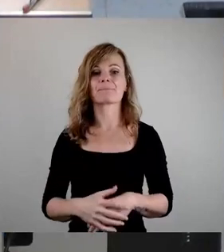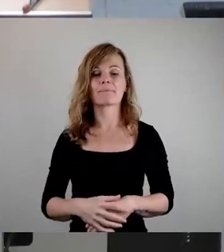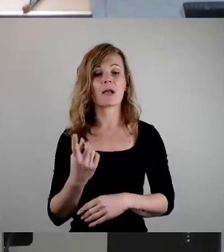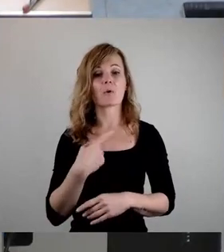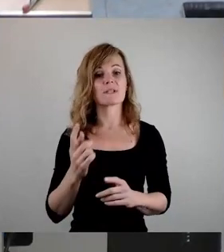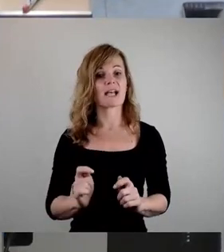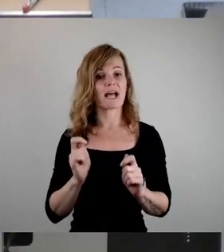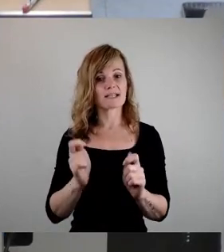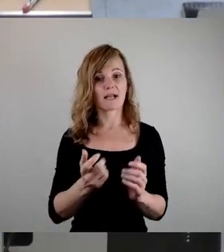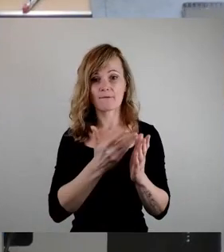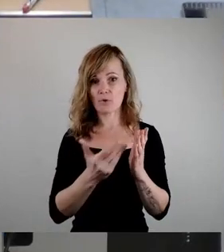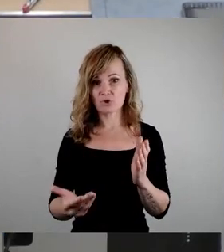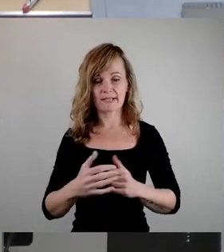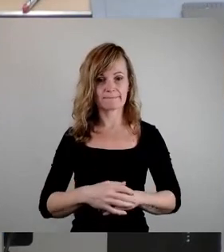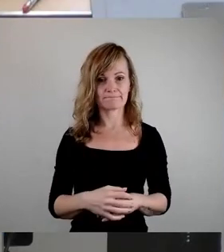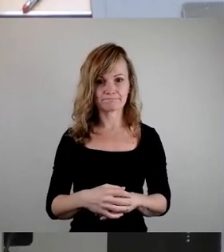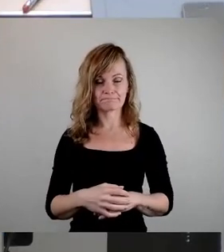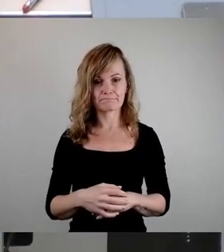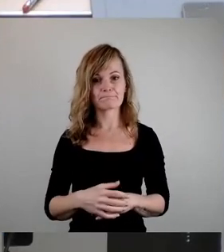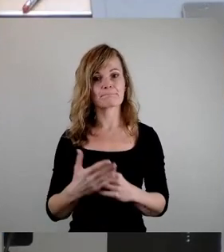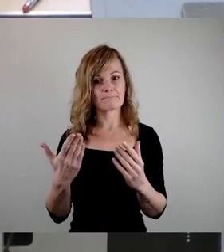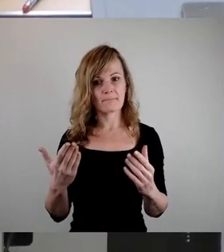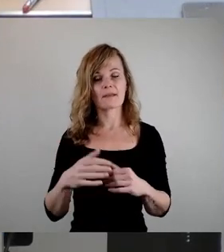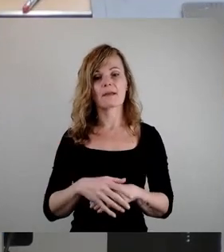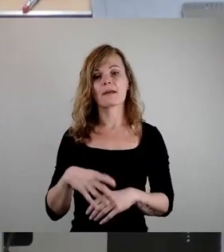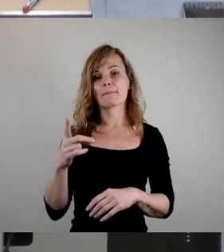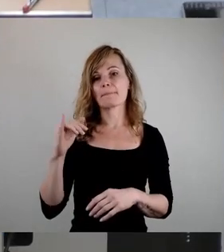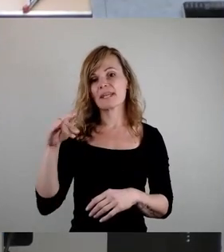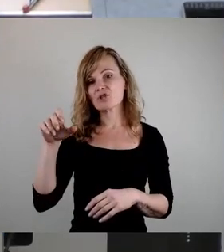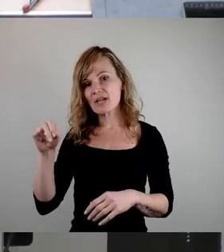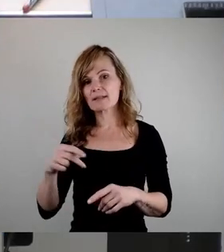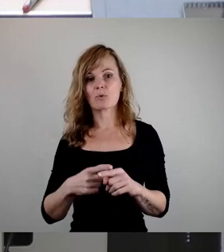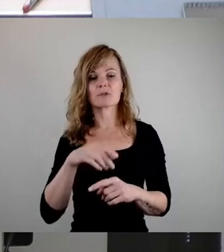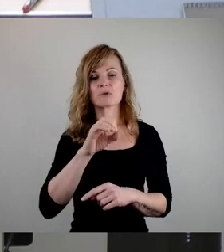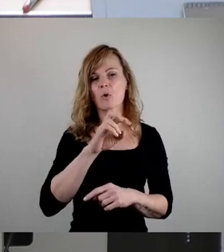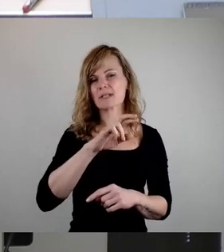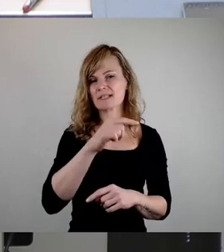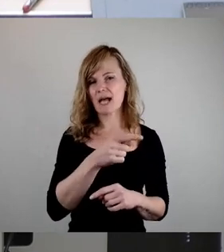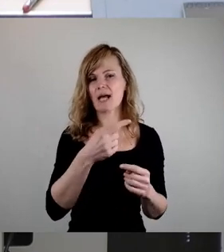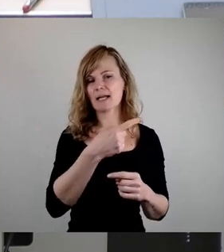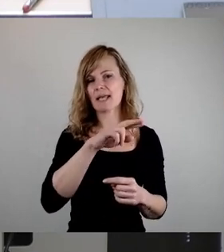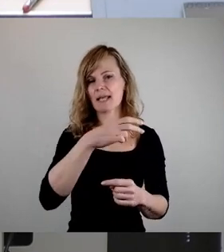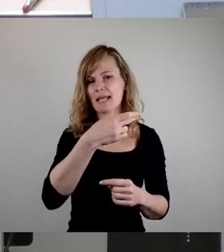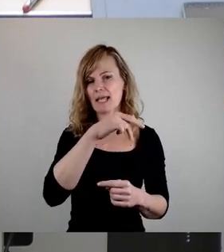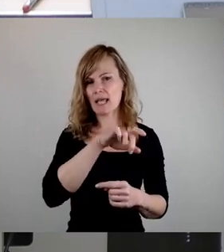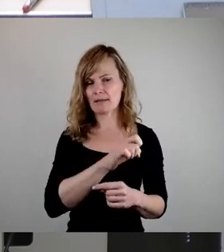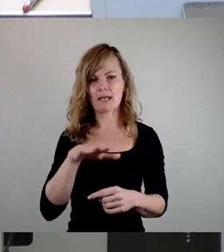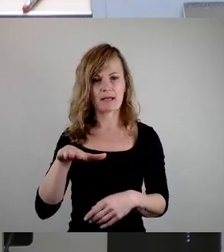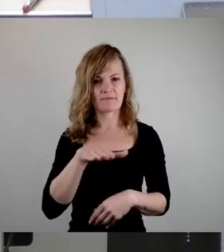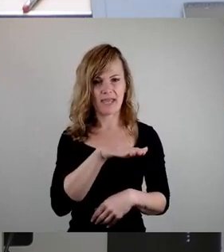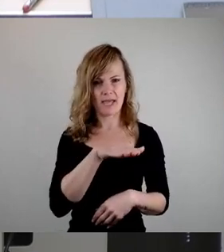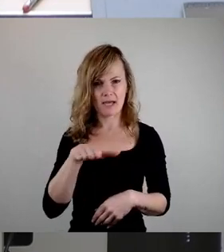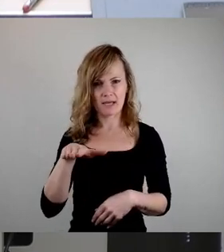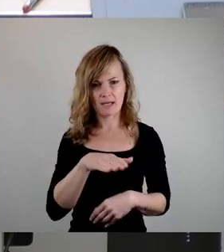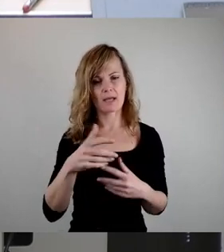Fährverbindung zwischen Dresden-Pieschen und dem Ostergehege. Bis 1996 verband eine Fähre über die Elbe den Stadtteil Pieschen und